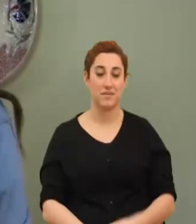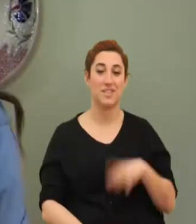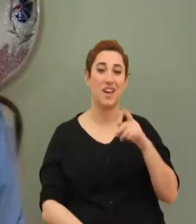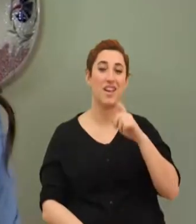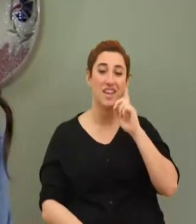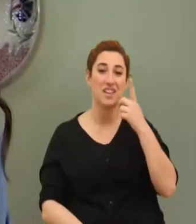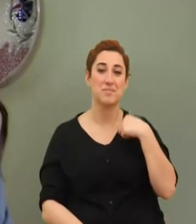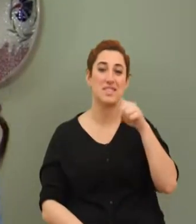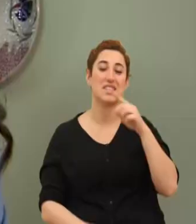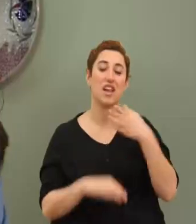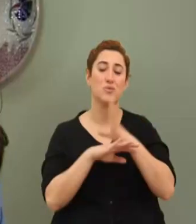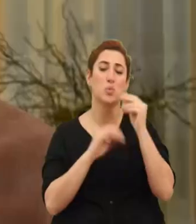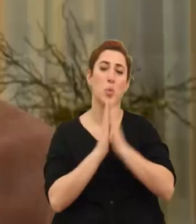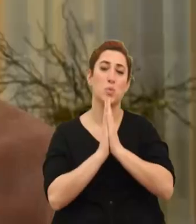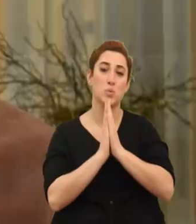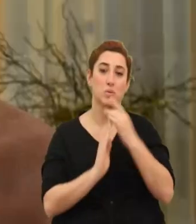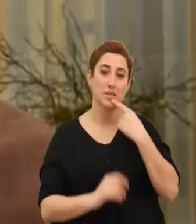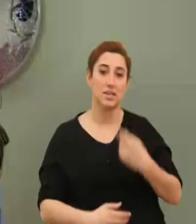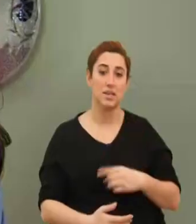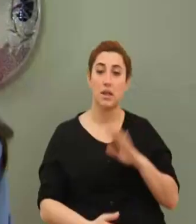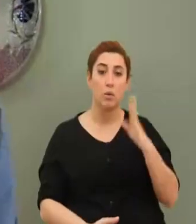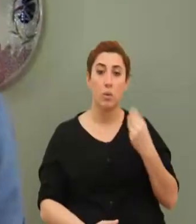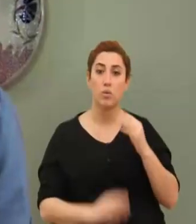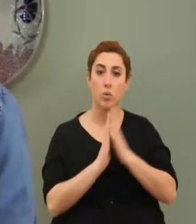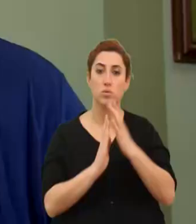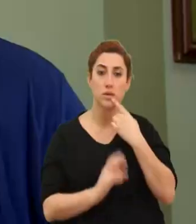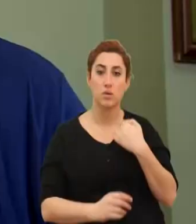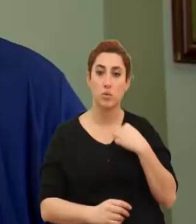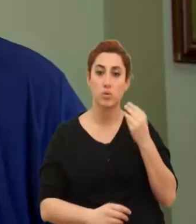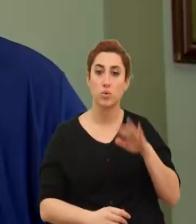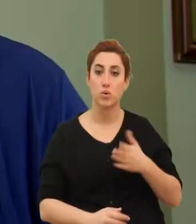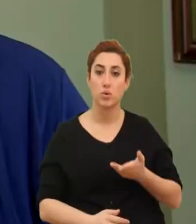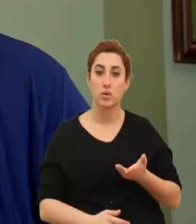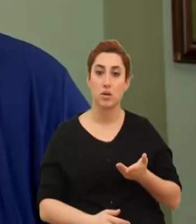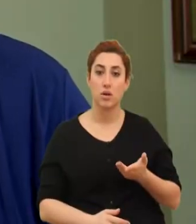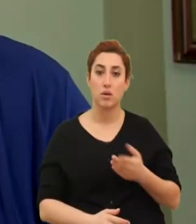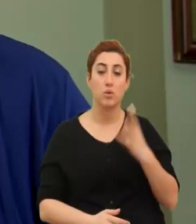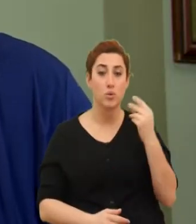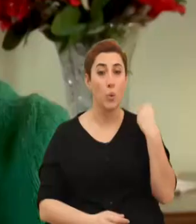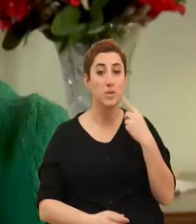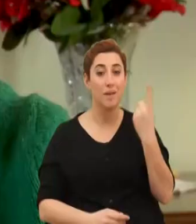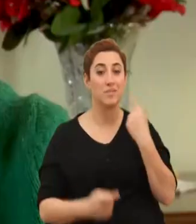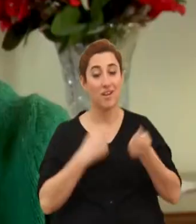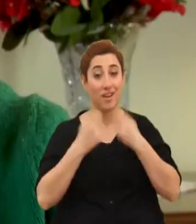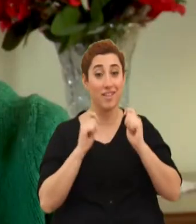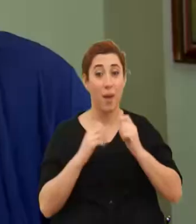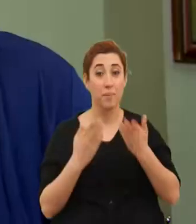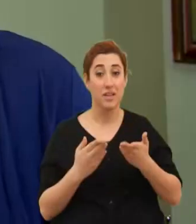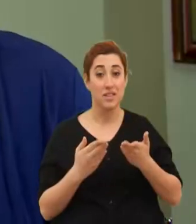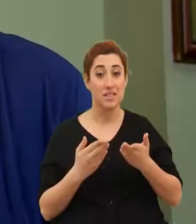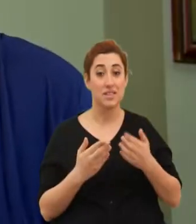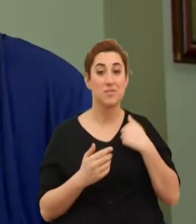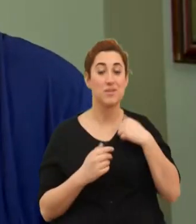ya yalnız biz sizden gerçekten çok özür dileriz. Niye özür diliyorsunuz ki çocuklar? O kadar güzel bir davranışta bulundunuz